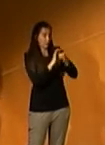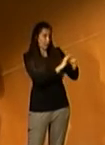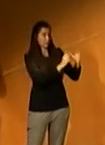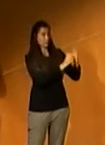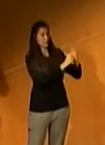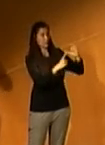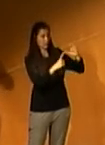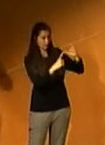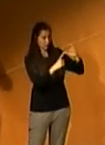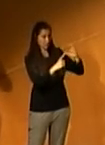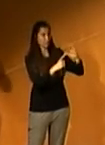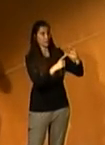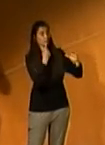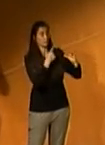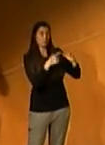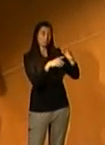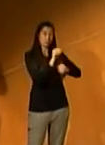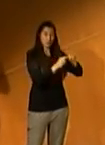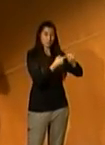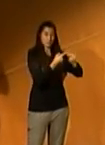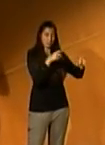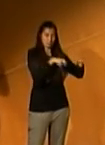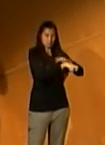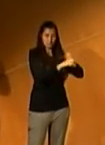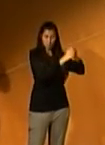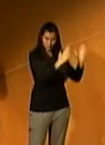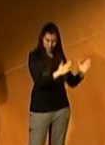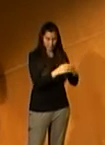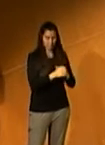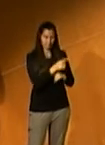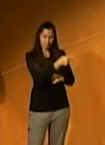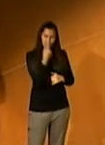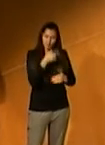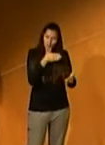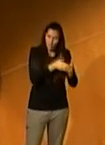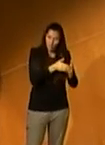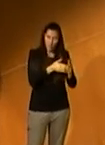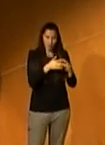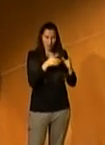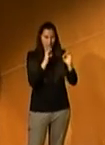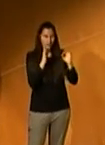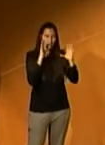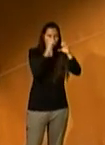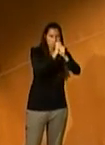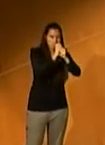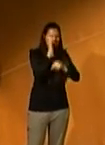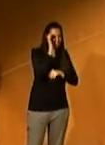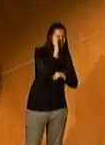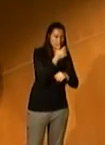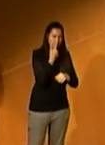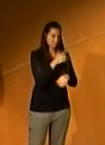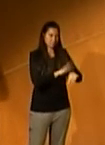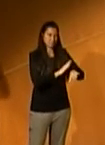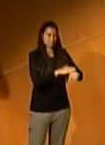service d'éducation spéciale et de soins à domicile. Face à de grandes difficultés d'attention, il a été préconisé une orientation en